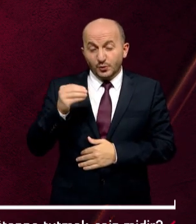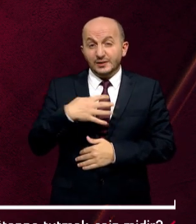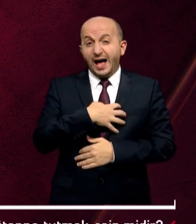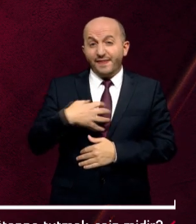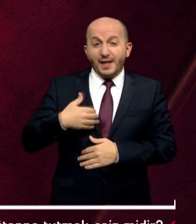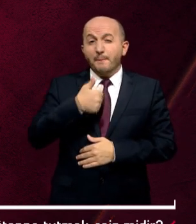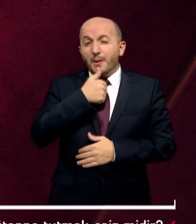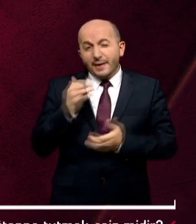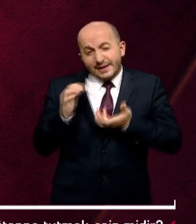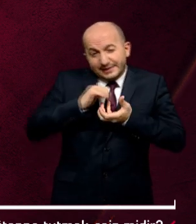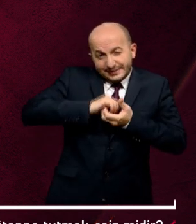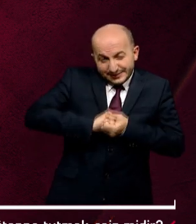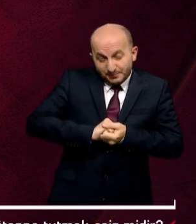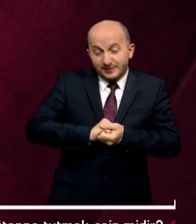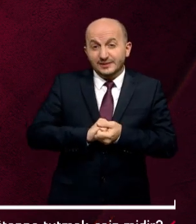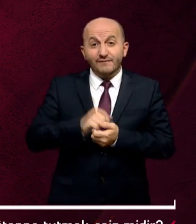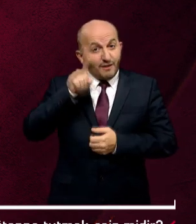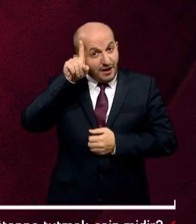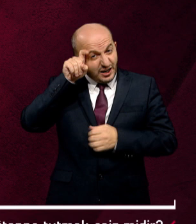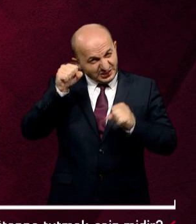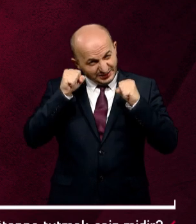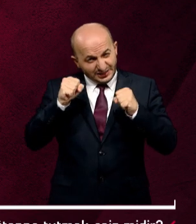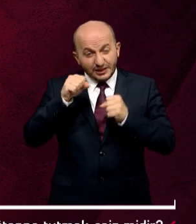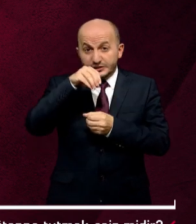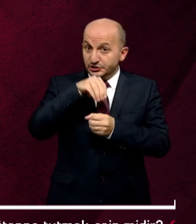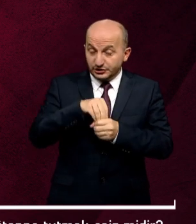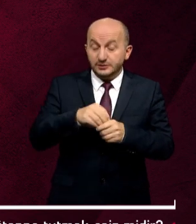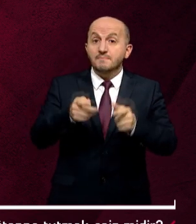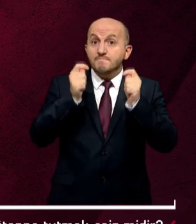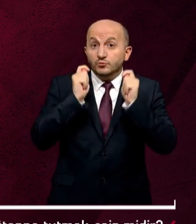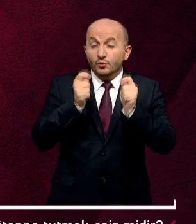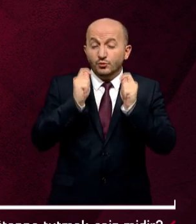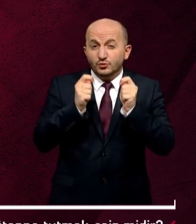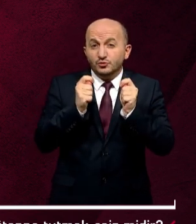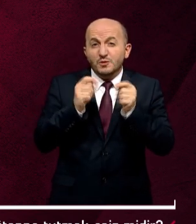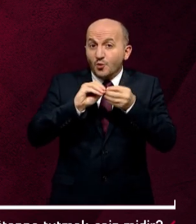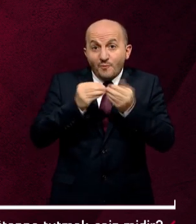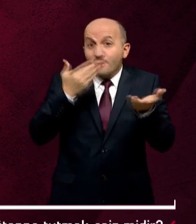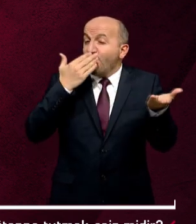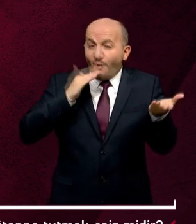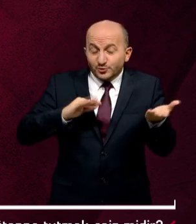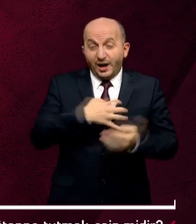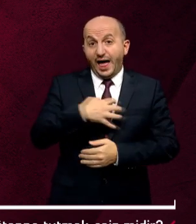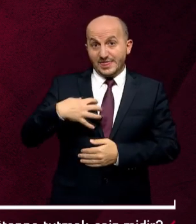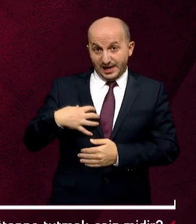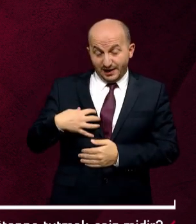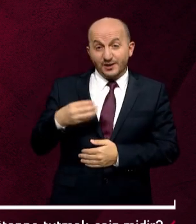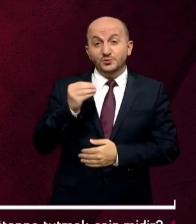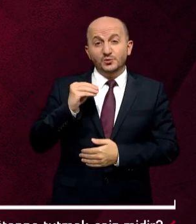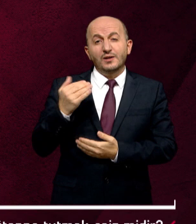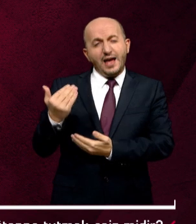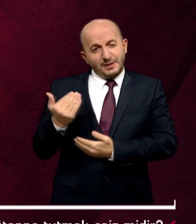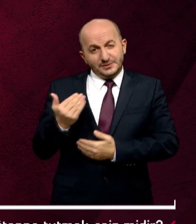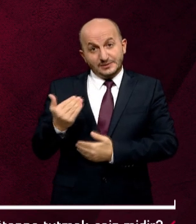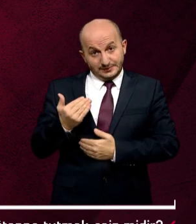ana babaya ısınması ve ruh sağlığı açısından zorunlu bir durum olmadıkça anneler